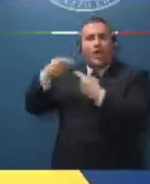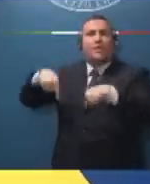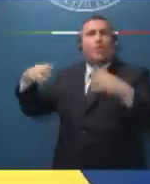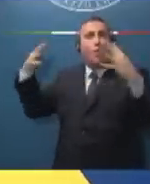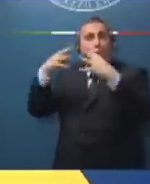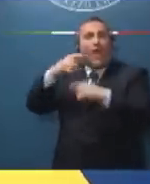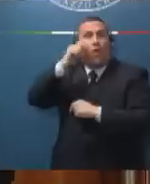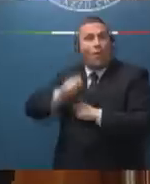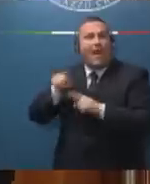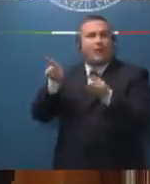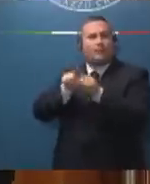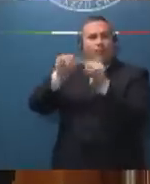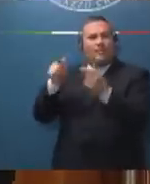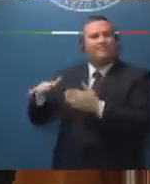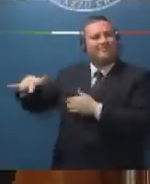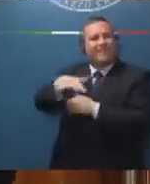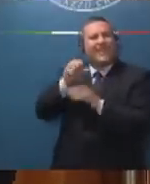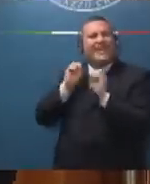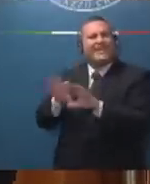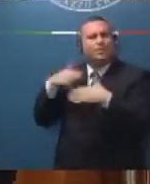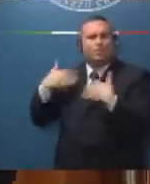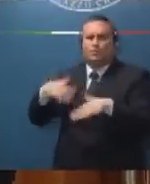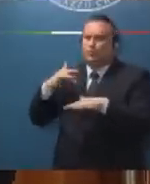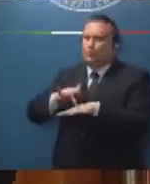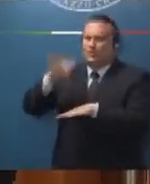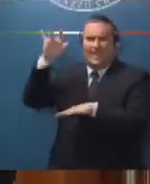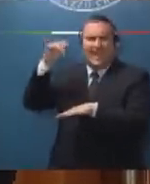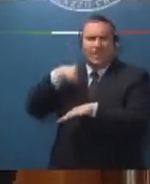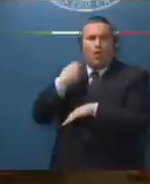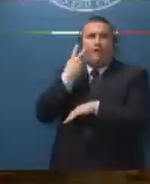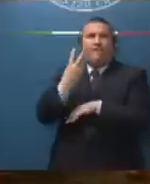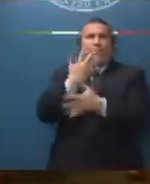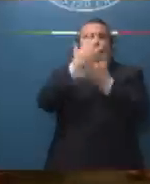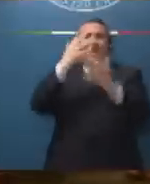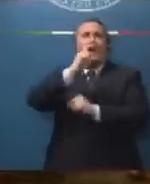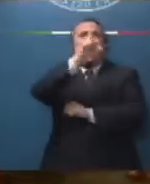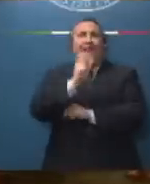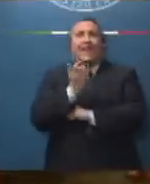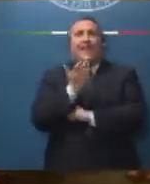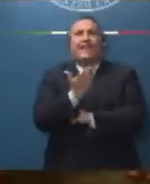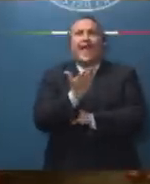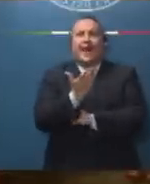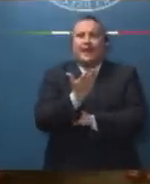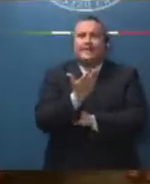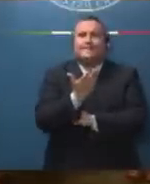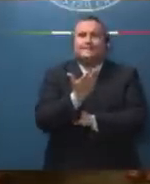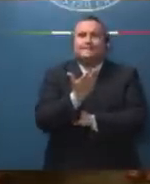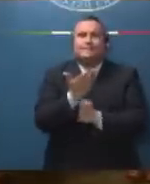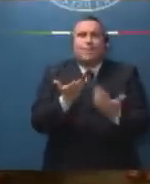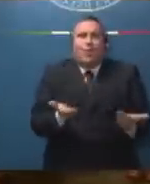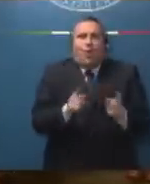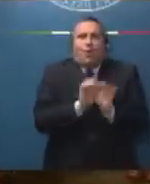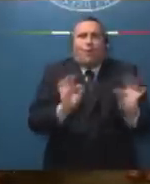dell'aggressione Qui bisogna fare molto noi vediamo in Italia qui come assistenza